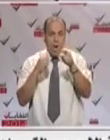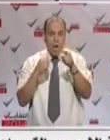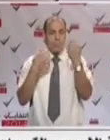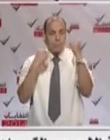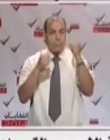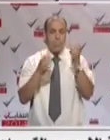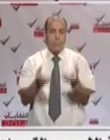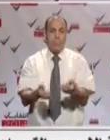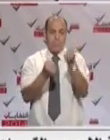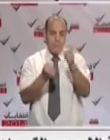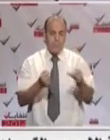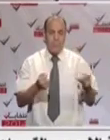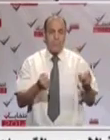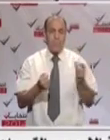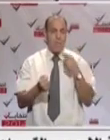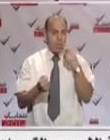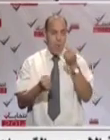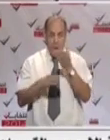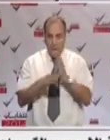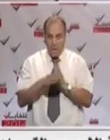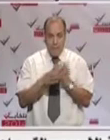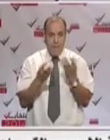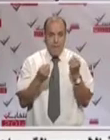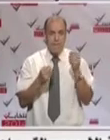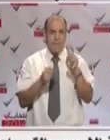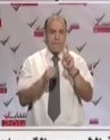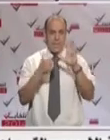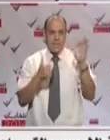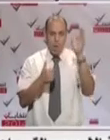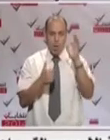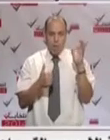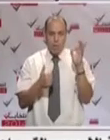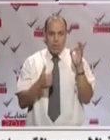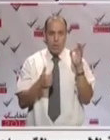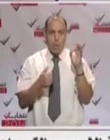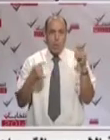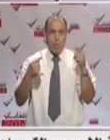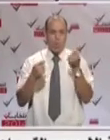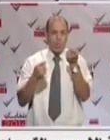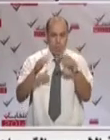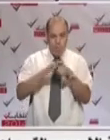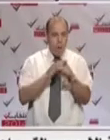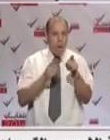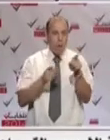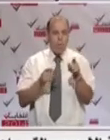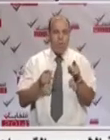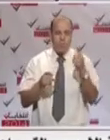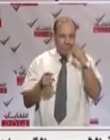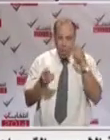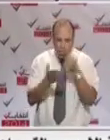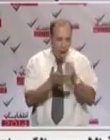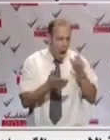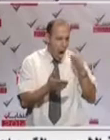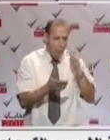تصل والمصلحه ابناءنا تكونوا حاضرين بكثافه يوم سته وعشرين اكتوبر وقاموا المسيس ومحاولات شراء